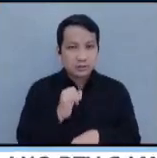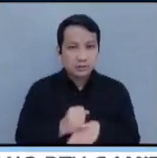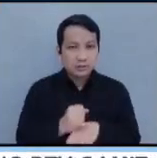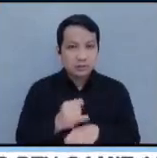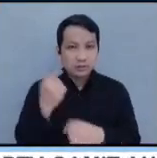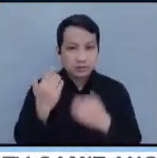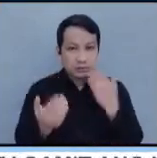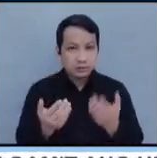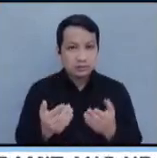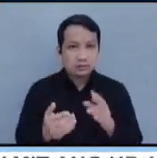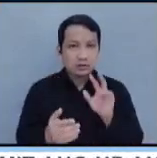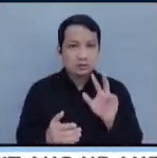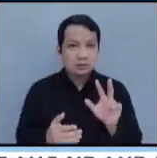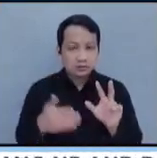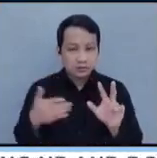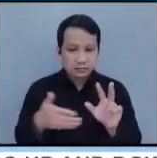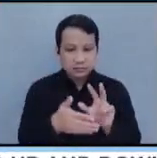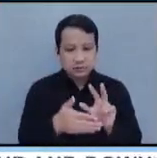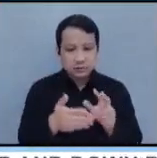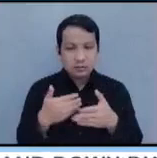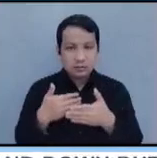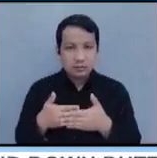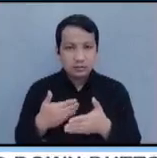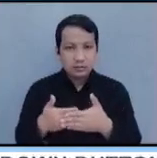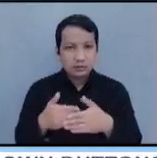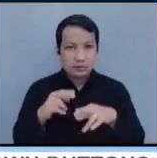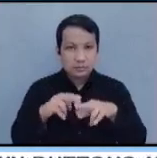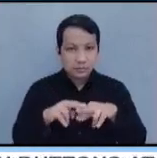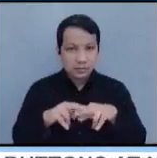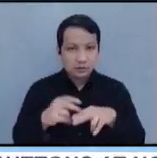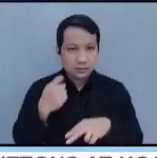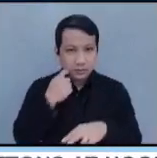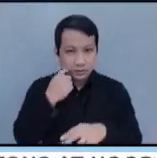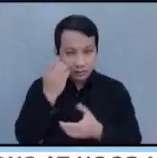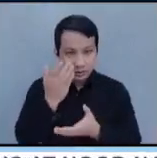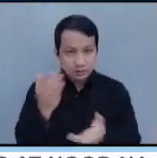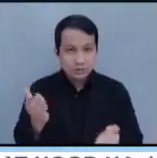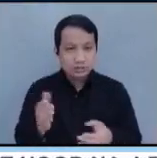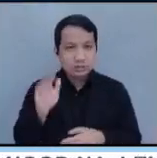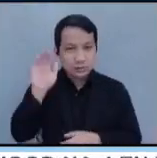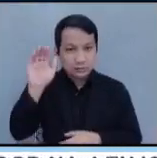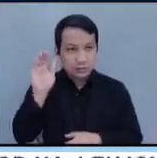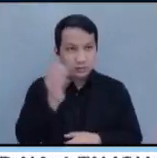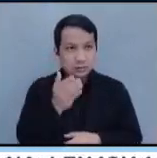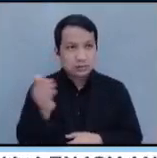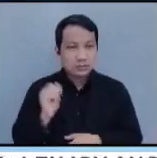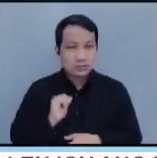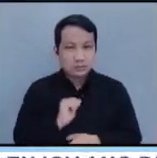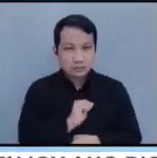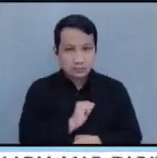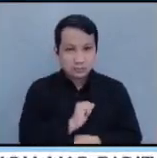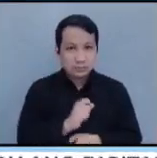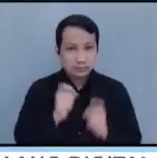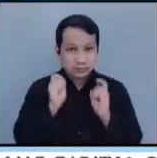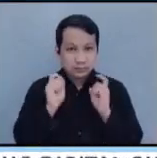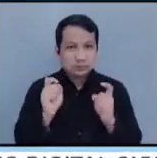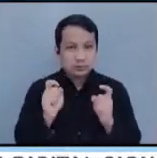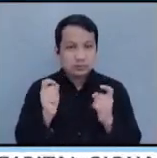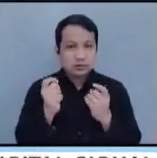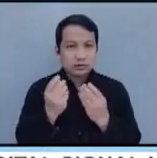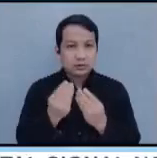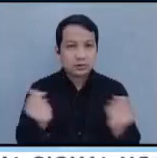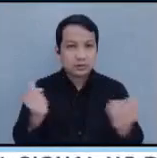mangingisda sa bahagi ng Pangasinan Kamakailan nanawagan naman ang Ilang senador ng agarang tulong para sa pamilya ng mga